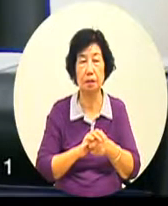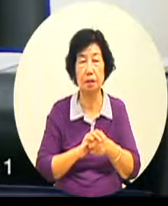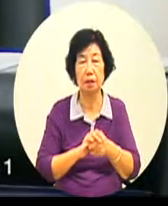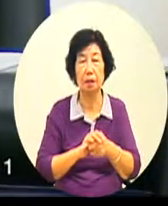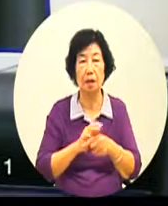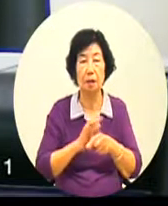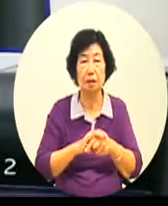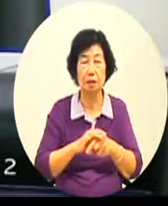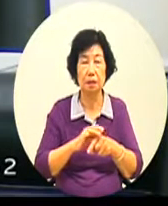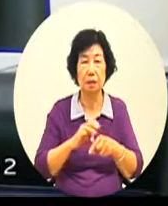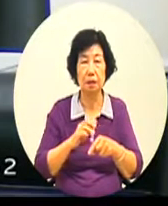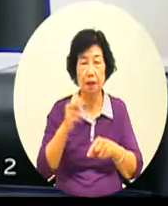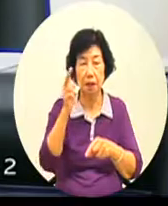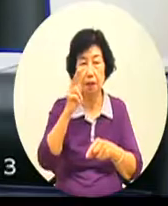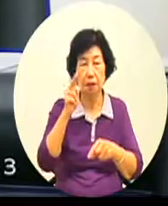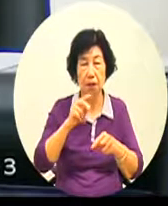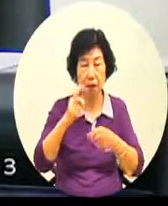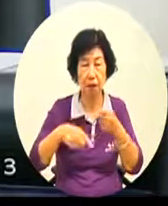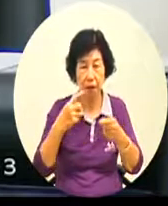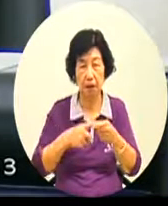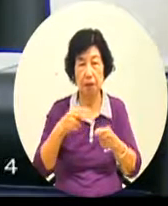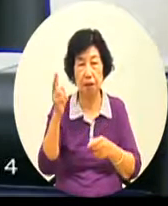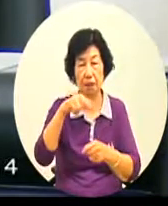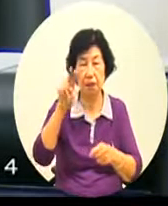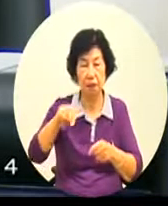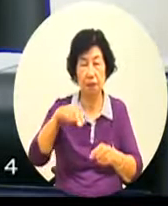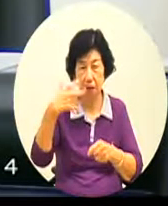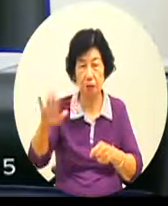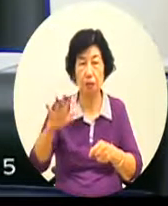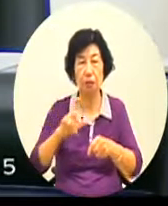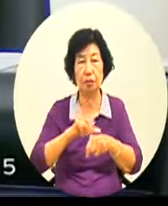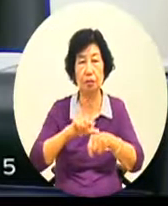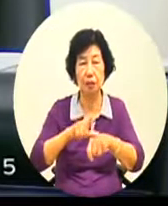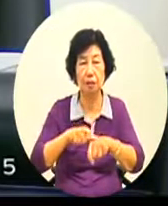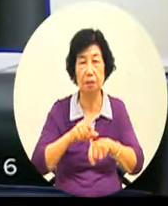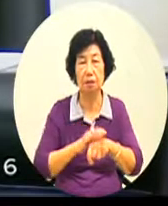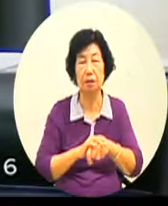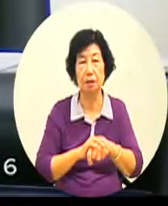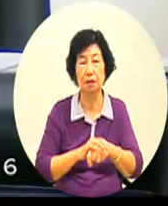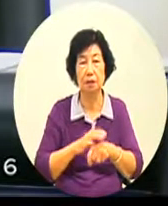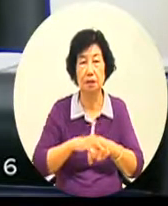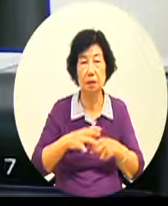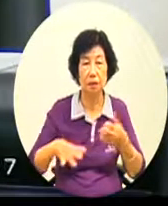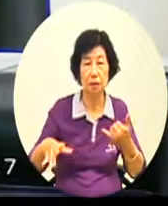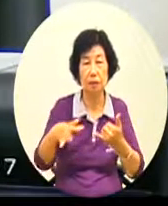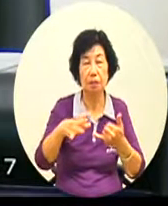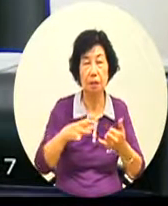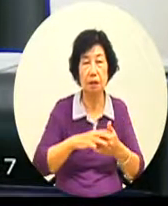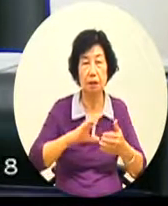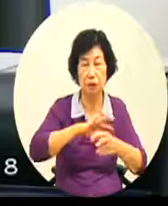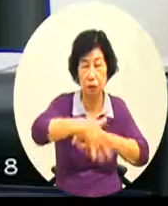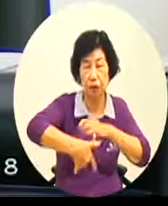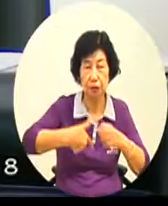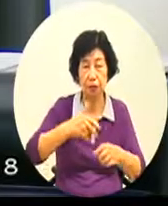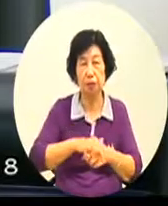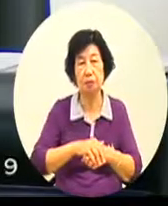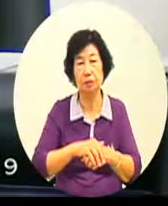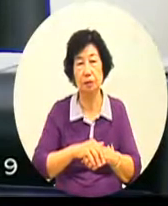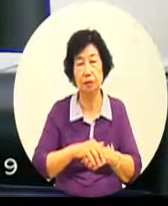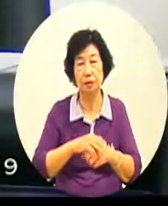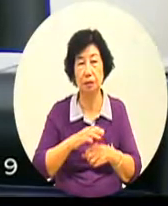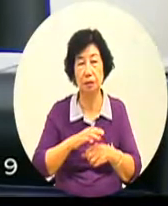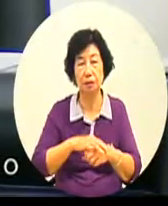2134小时我们的一年那全球平均工时是1766所以呢我们的工时